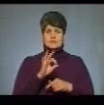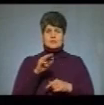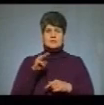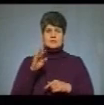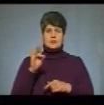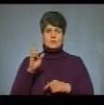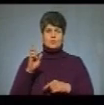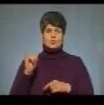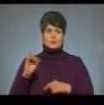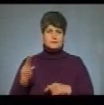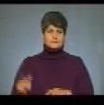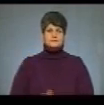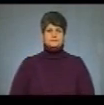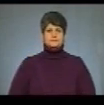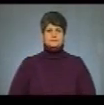Трибунь.